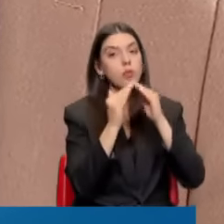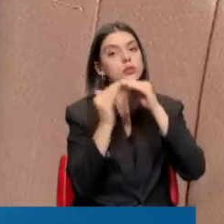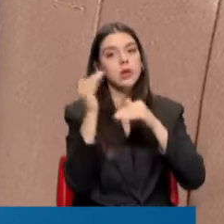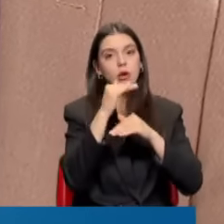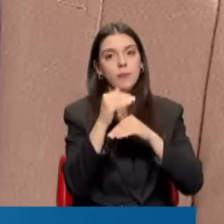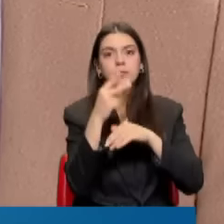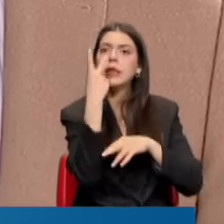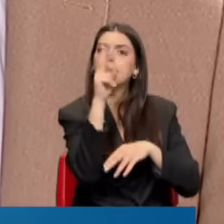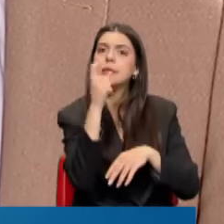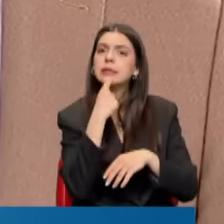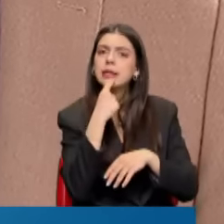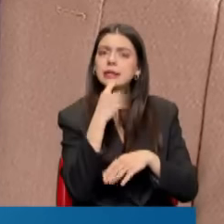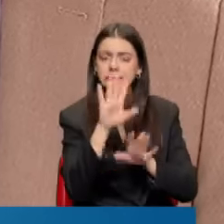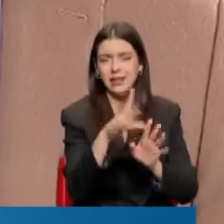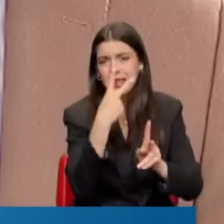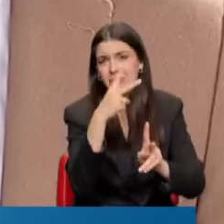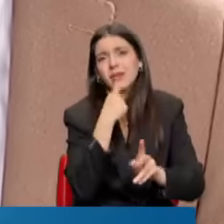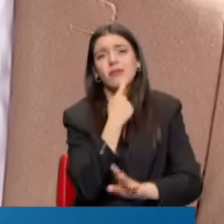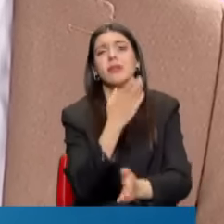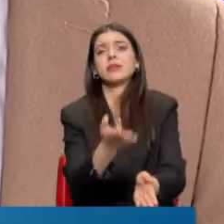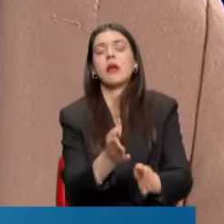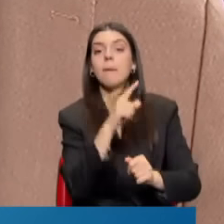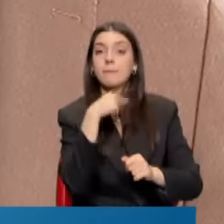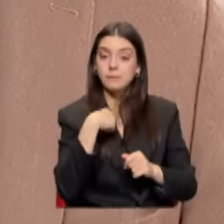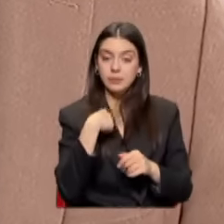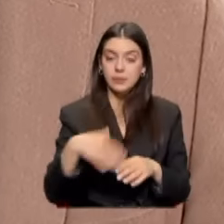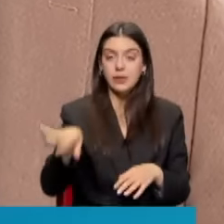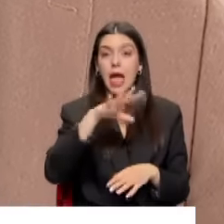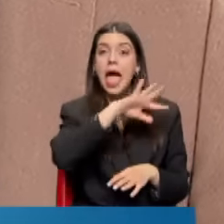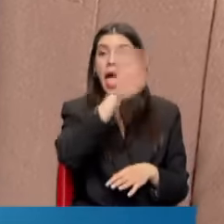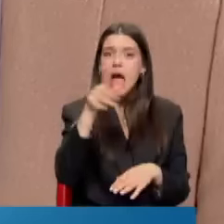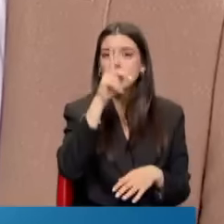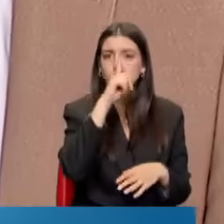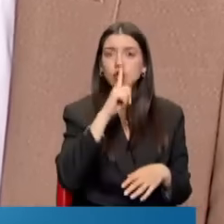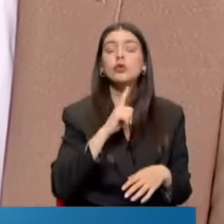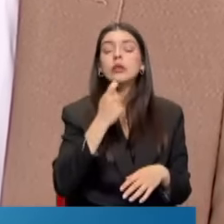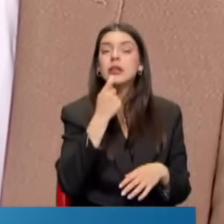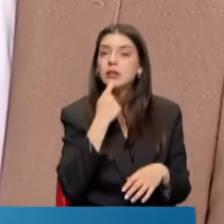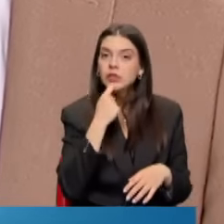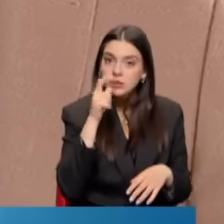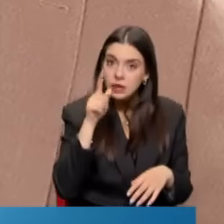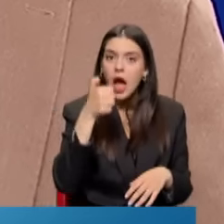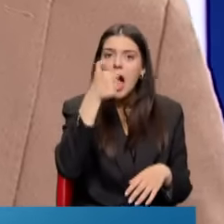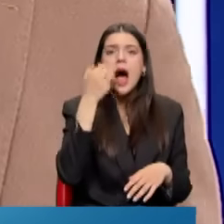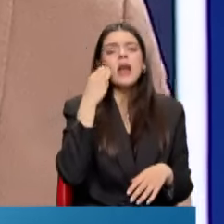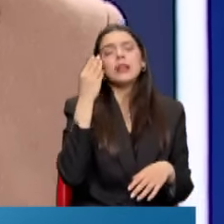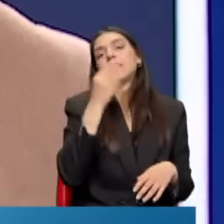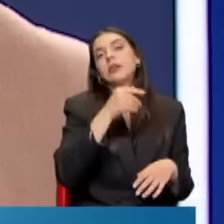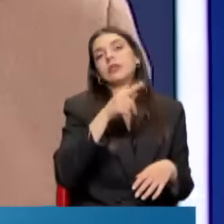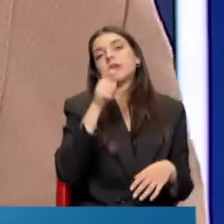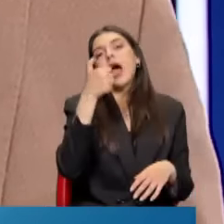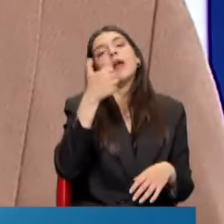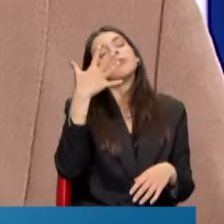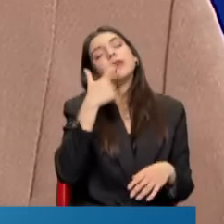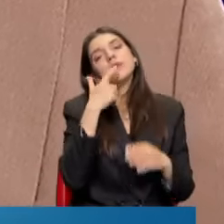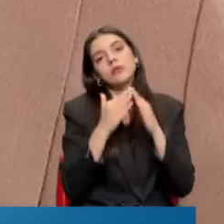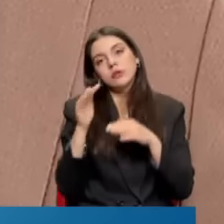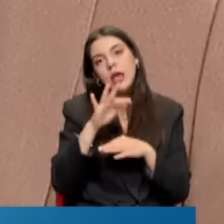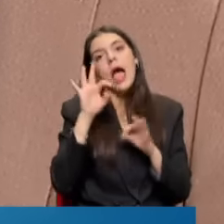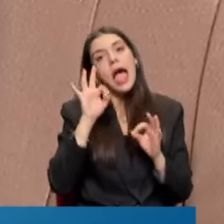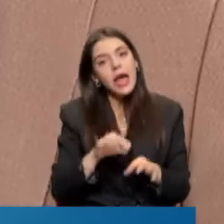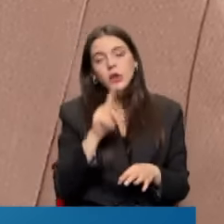2000 yılında daha milenyumun başında Bizim ülkemizdeki her 100 kişiden 6'sı 65 yaşın üzerindeymiş şu anda her 100 kişiden 11'i